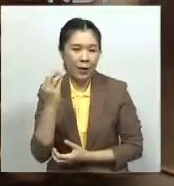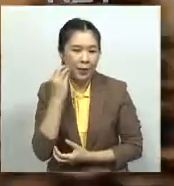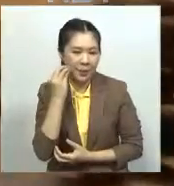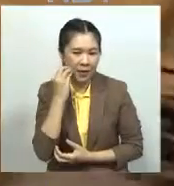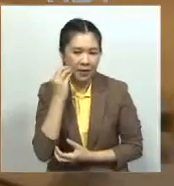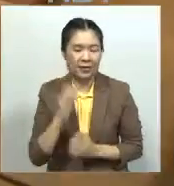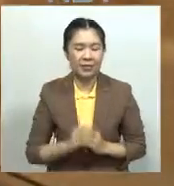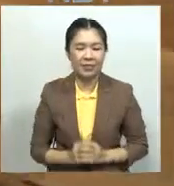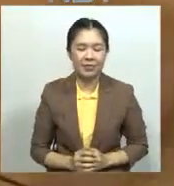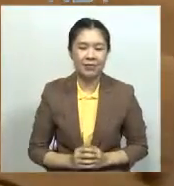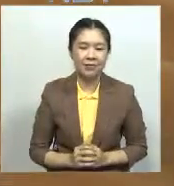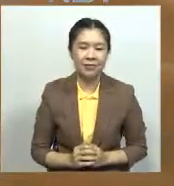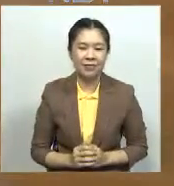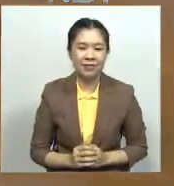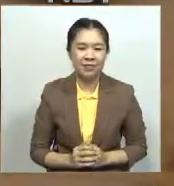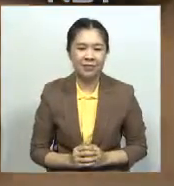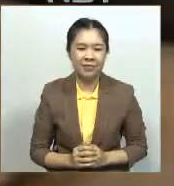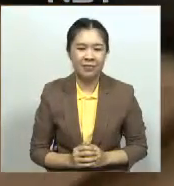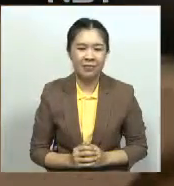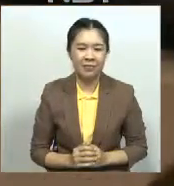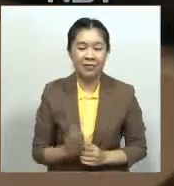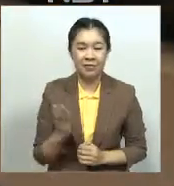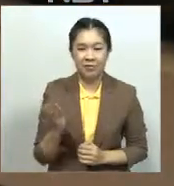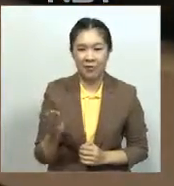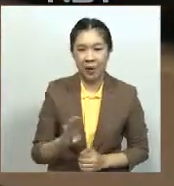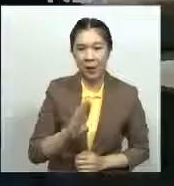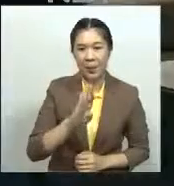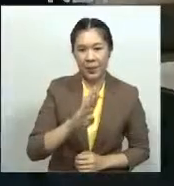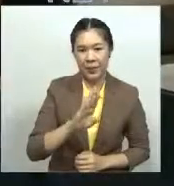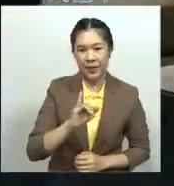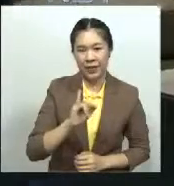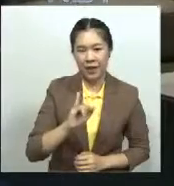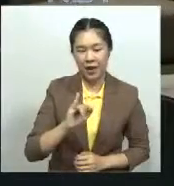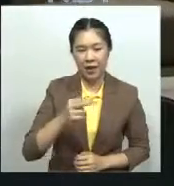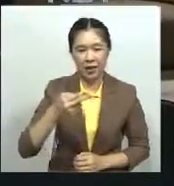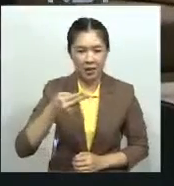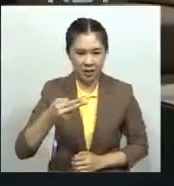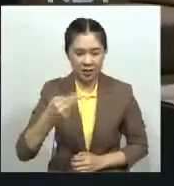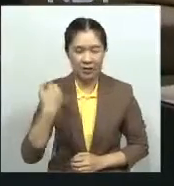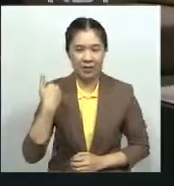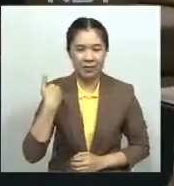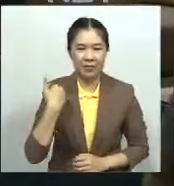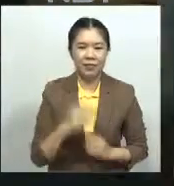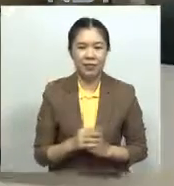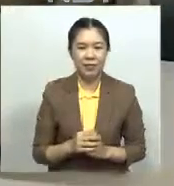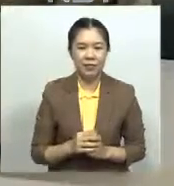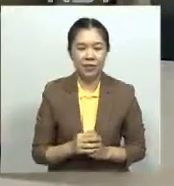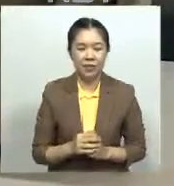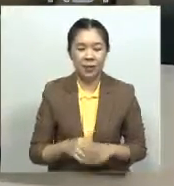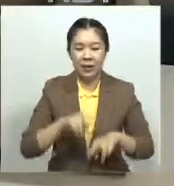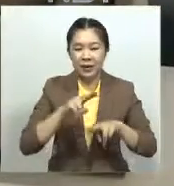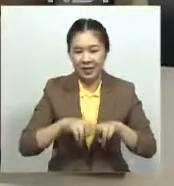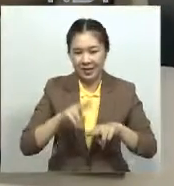Big and Hitch นะคะหรือว่า Big and B.I.H. นะคะนอกจากนี้ก็มีงานแสดงสินค้าเฟอร์นิเจ